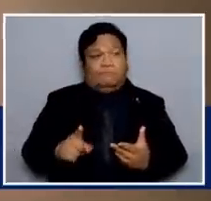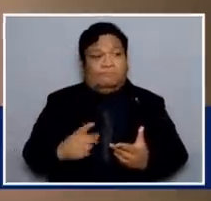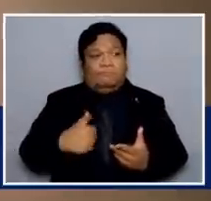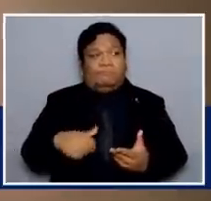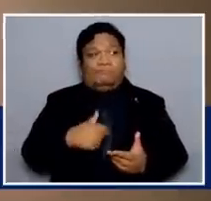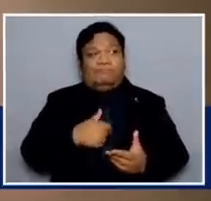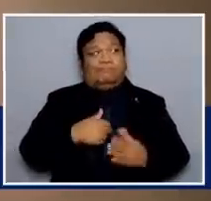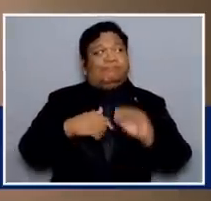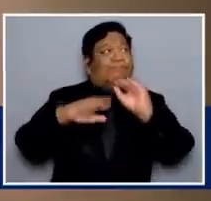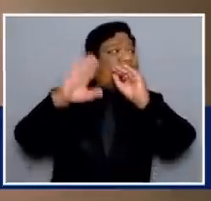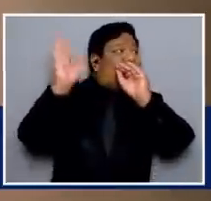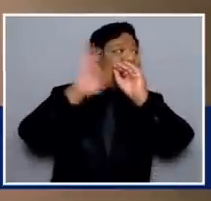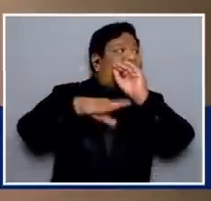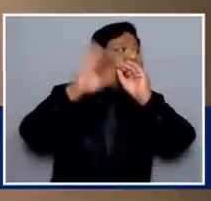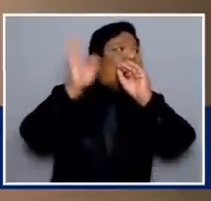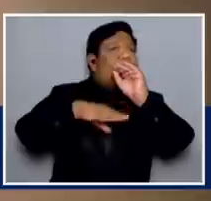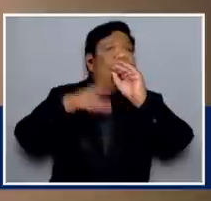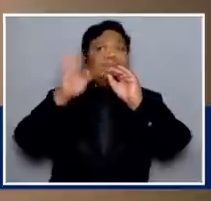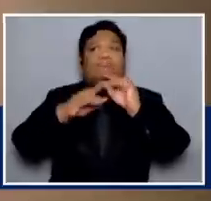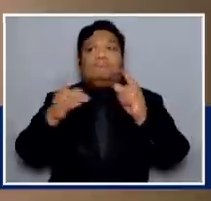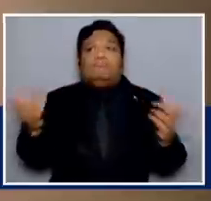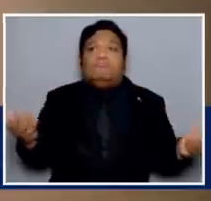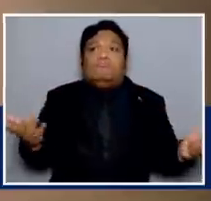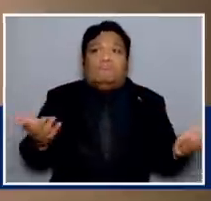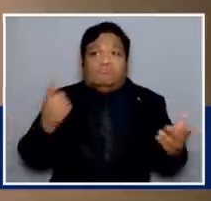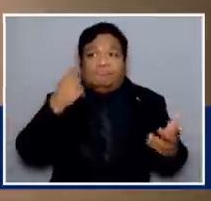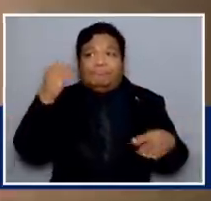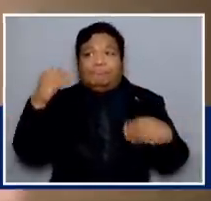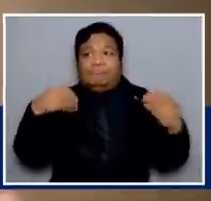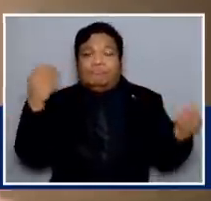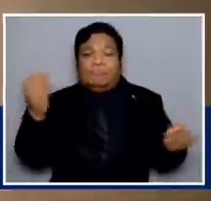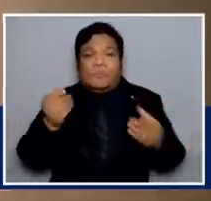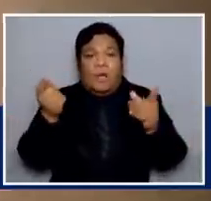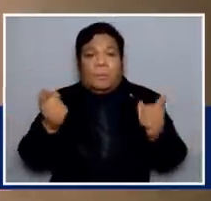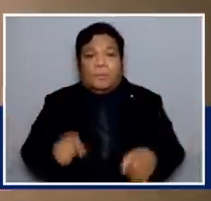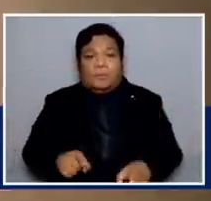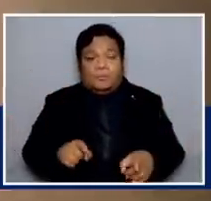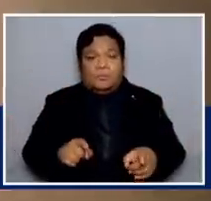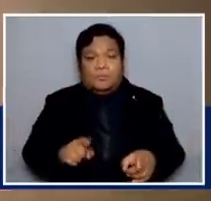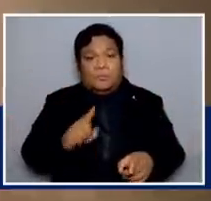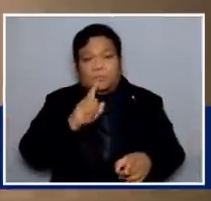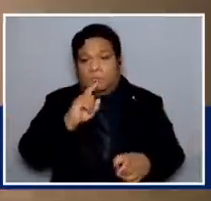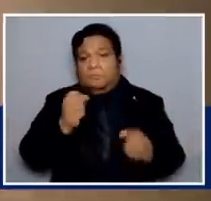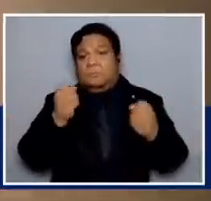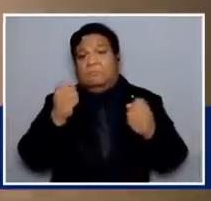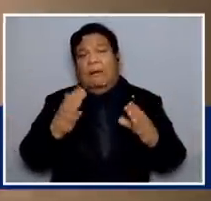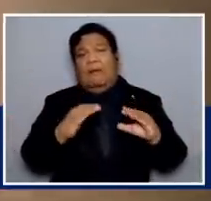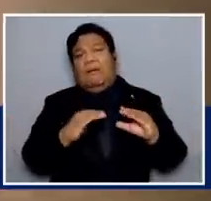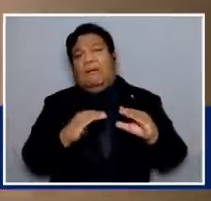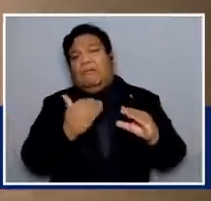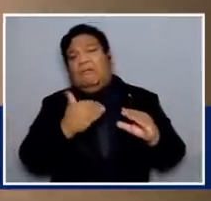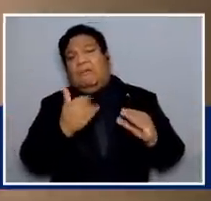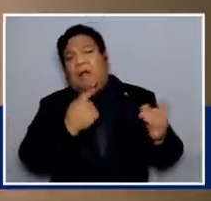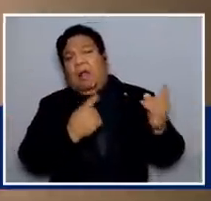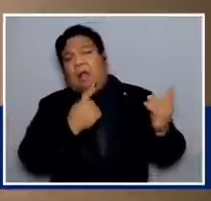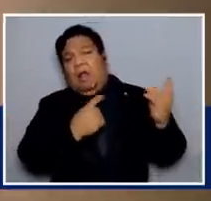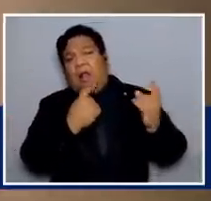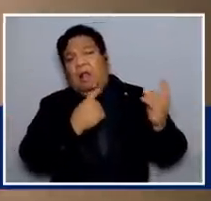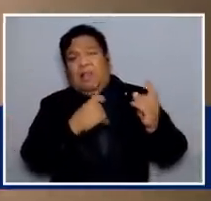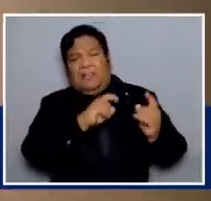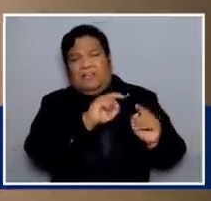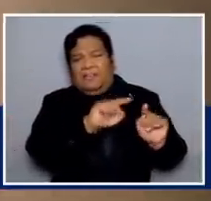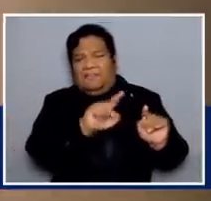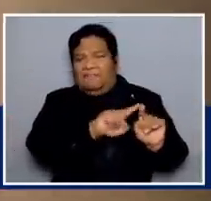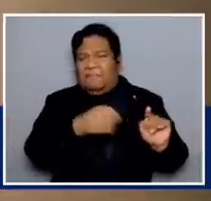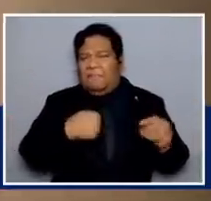sa ano nga ba, ano na nga ang mangyayari, no? At binabahan na rin kami ng inquiry ng aming mga members. Wala rin